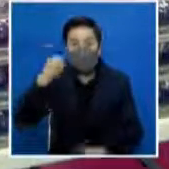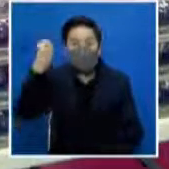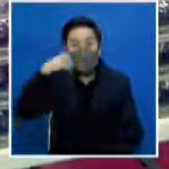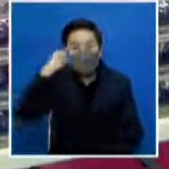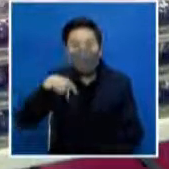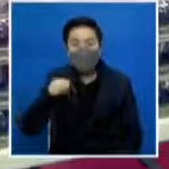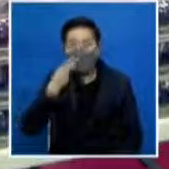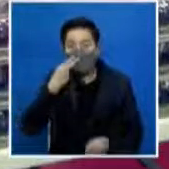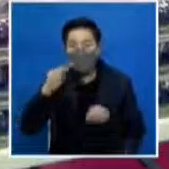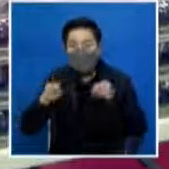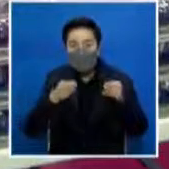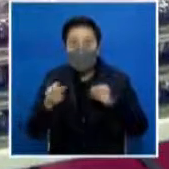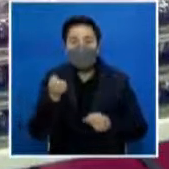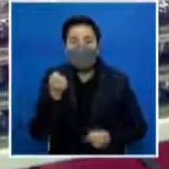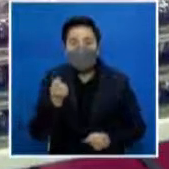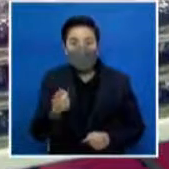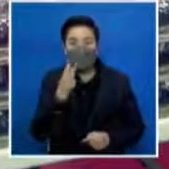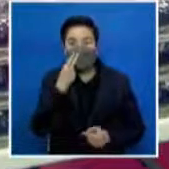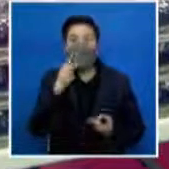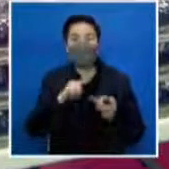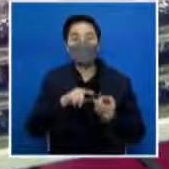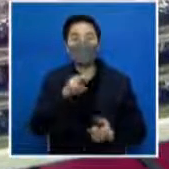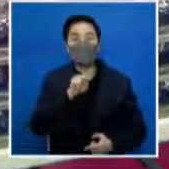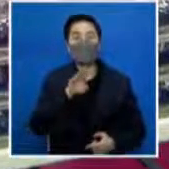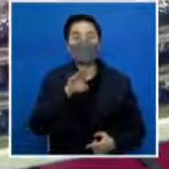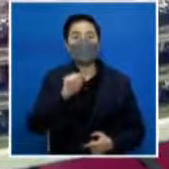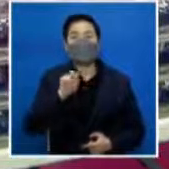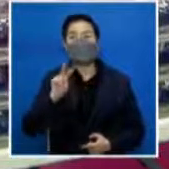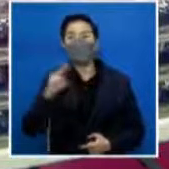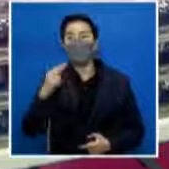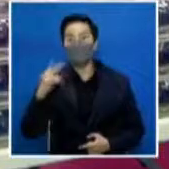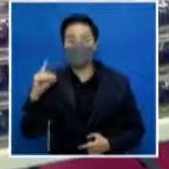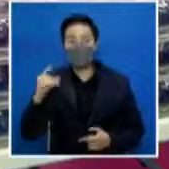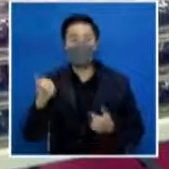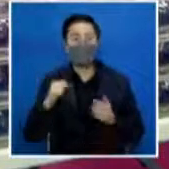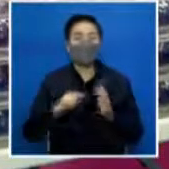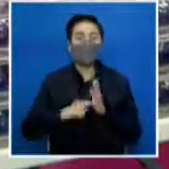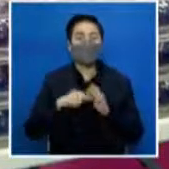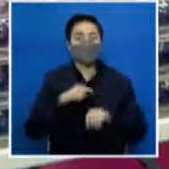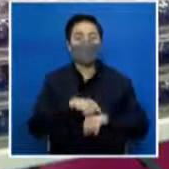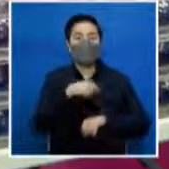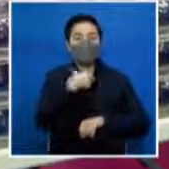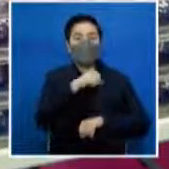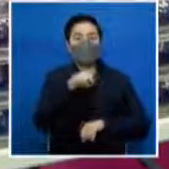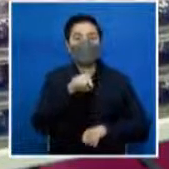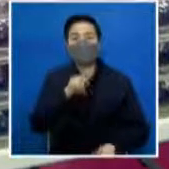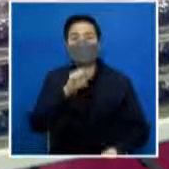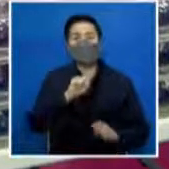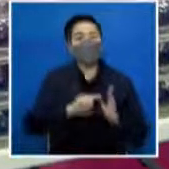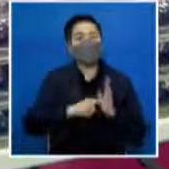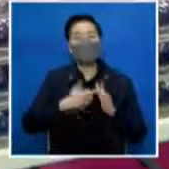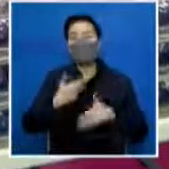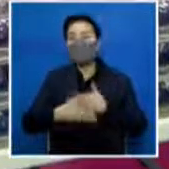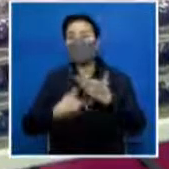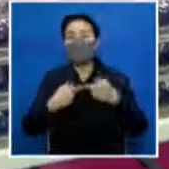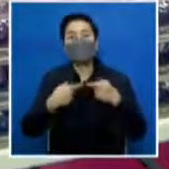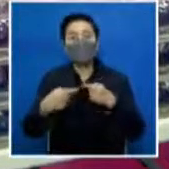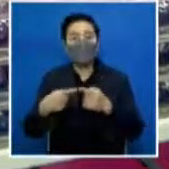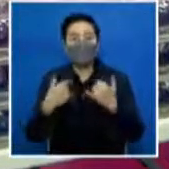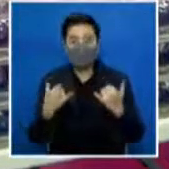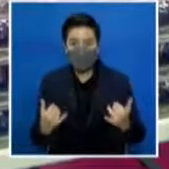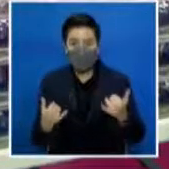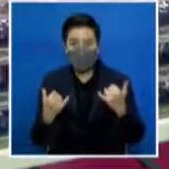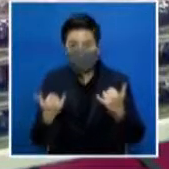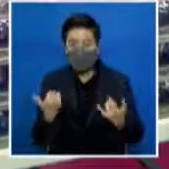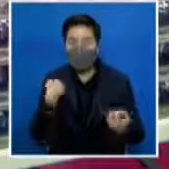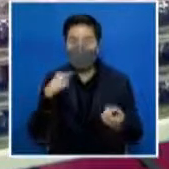การถ่ายทอดสดได้ผ่านทาง Facebook Live NBT 2HD ตั้งแต่เวลา 10:30 นต้นไปค่ะส่วนวัน